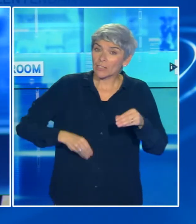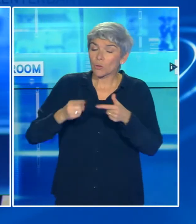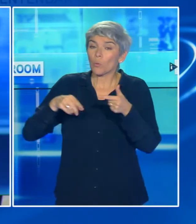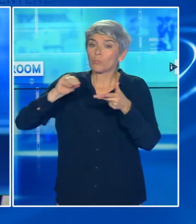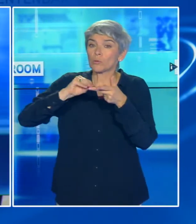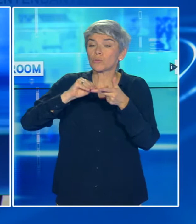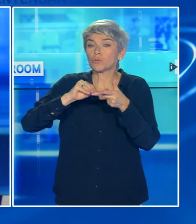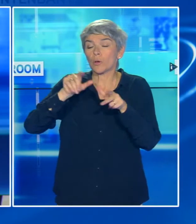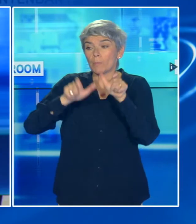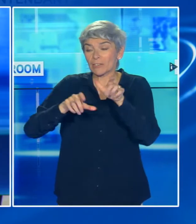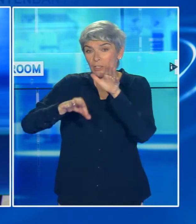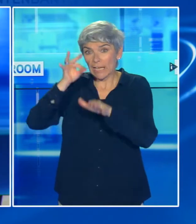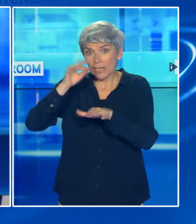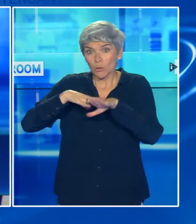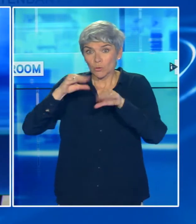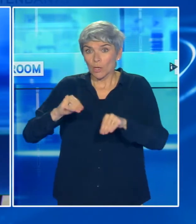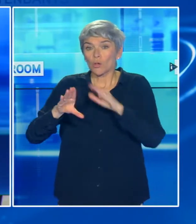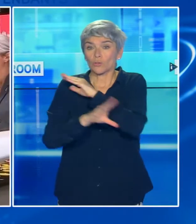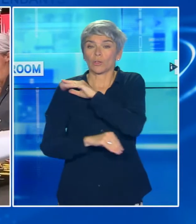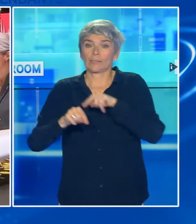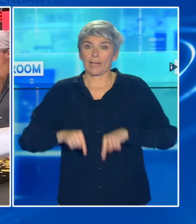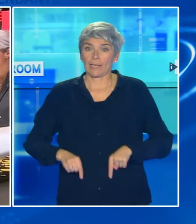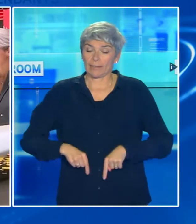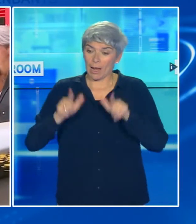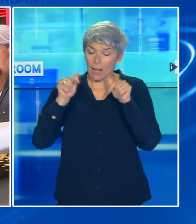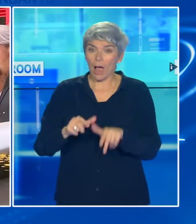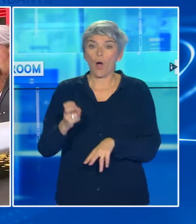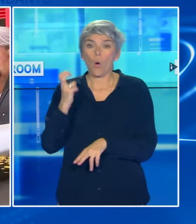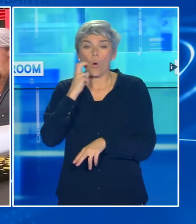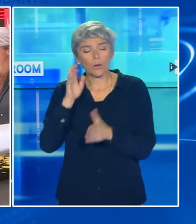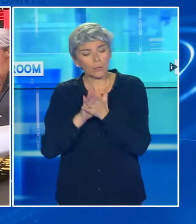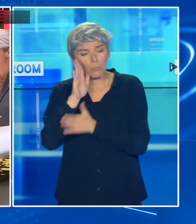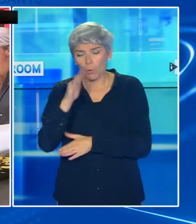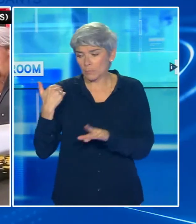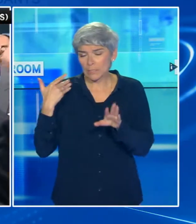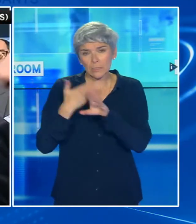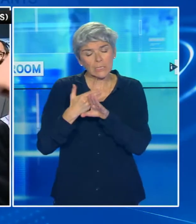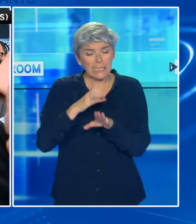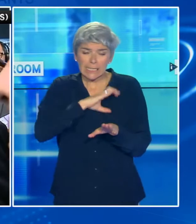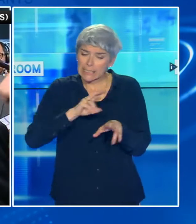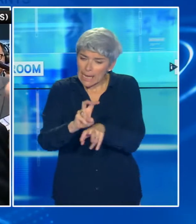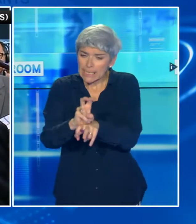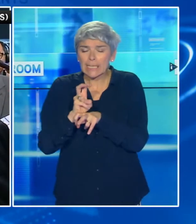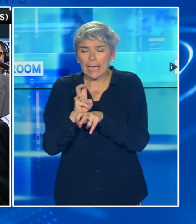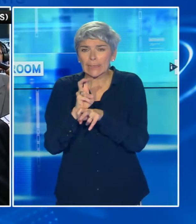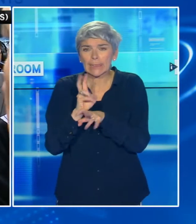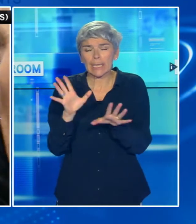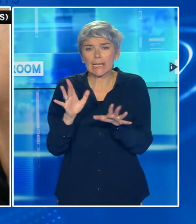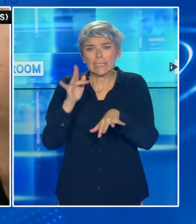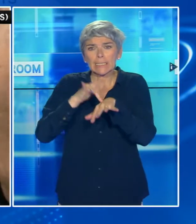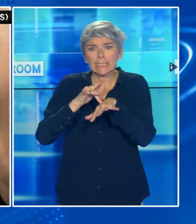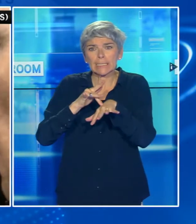de Christophe Sirugue, le secrétaire d'État à l'industrie. François Hollande a promis ces dernières semaines de tout faire pour éviter la fermeture du